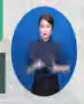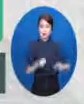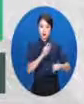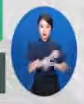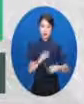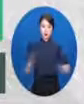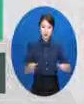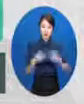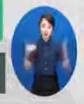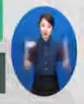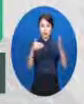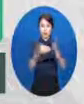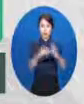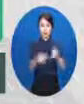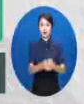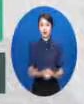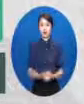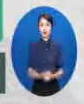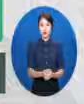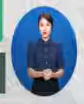개최했습니다.